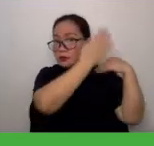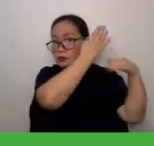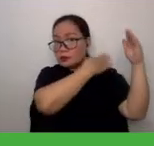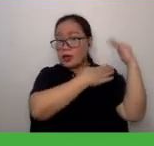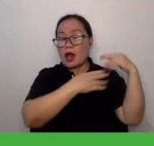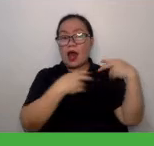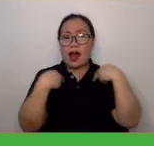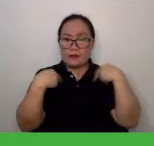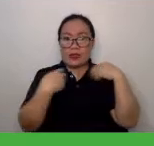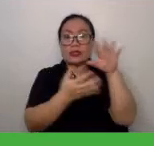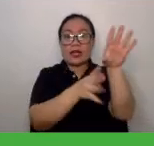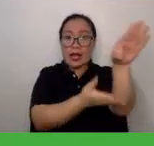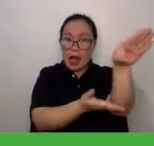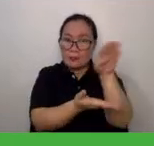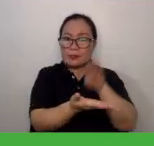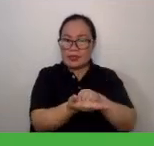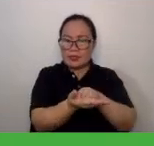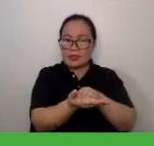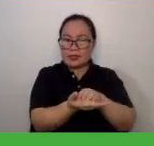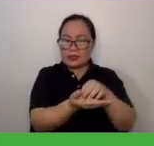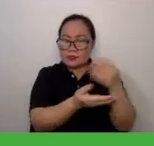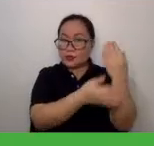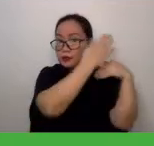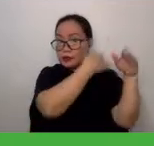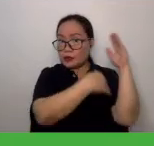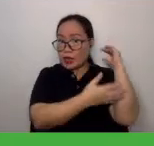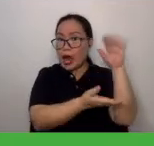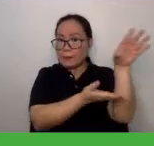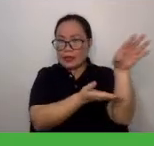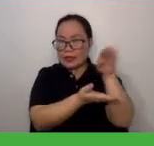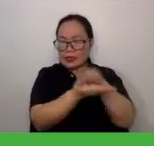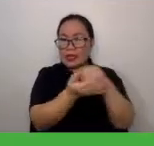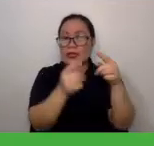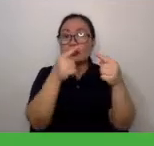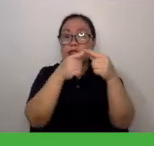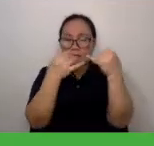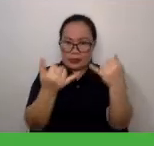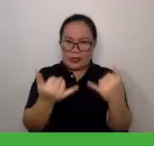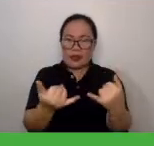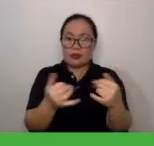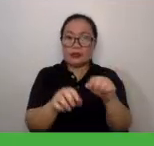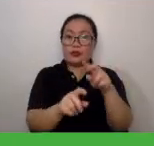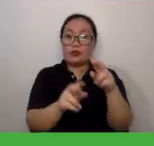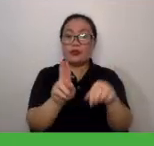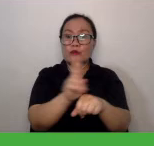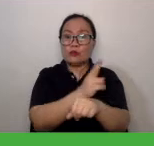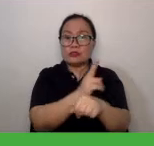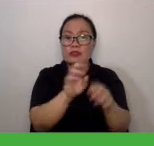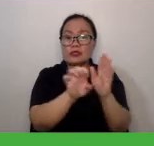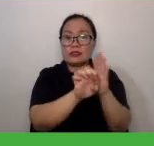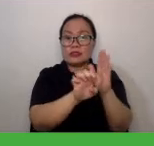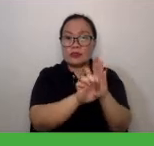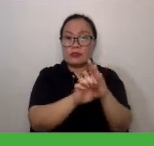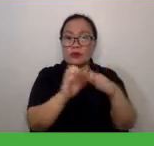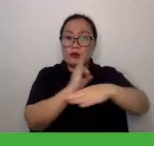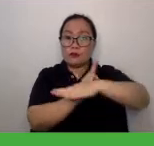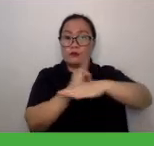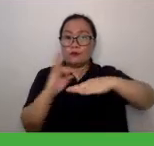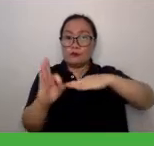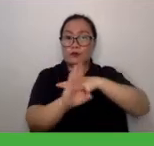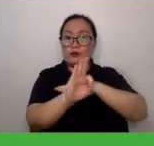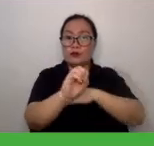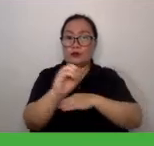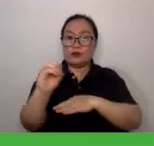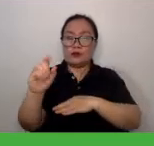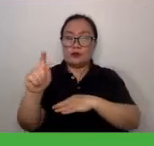meron tayong na-adapt doon. Okay? Kaya nagagamit pa rin natin hanggang ngayon yung foot, yung inch,